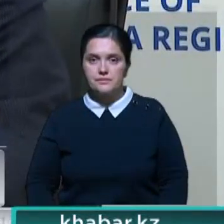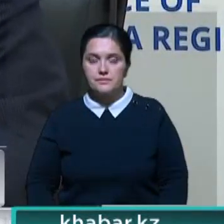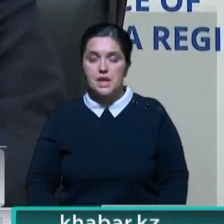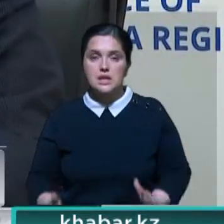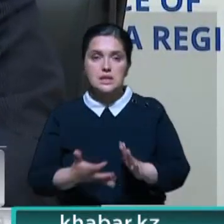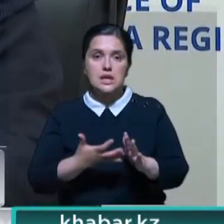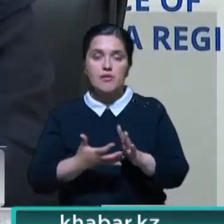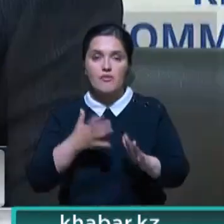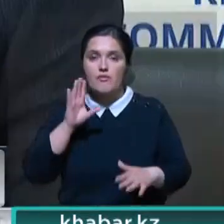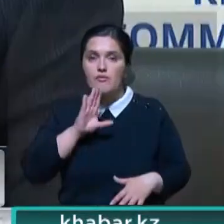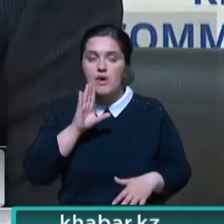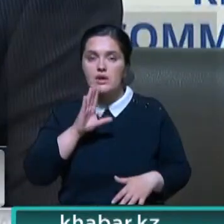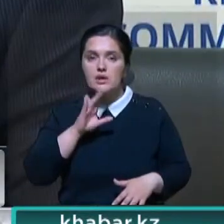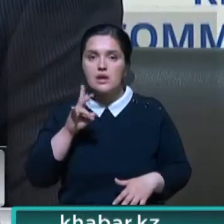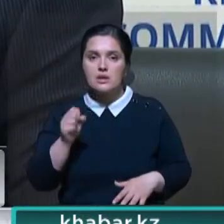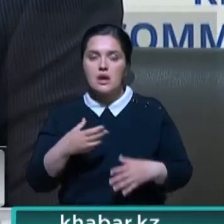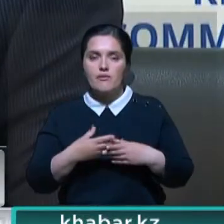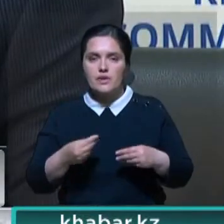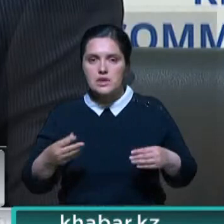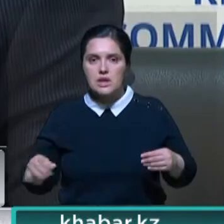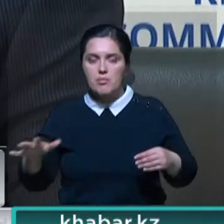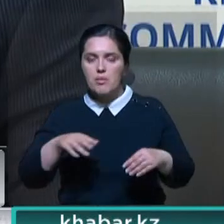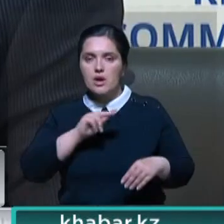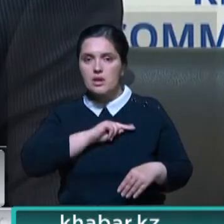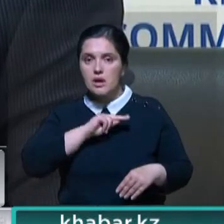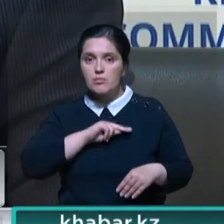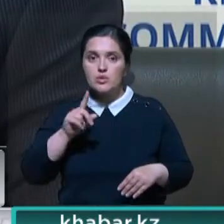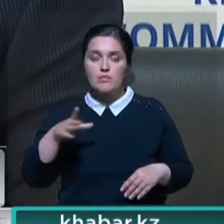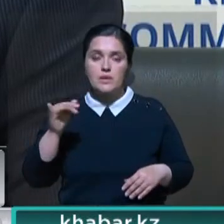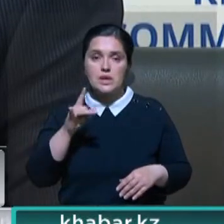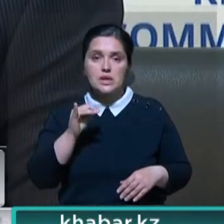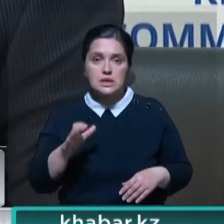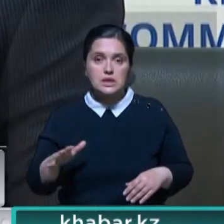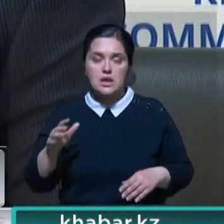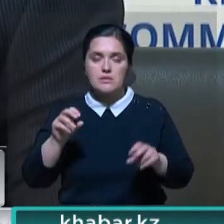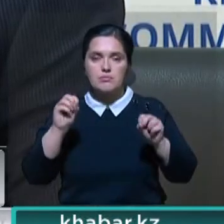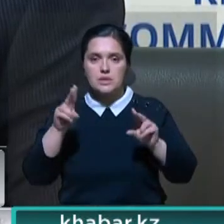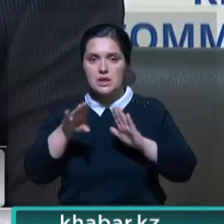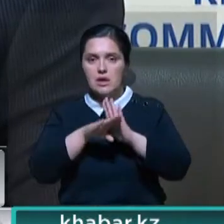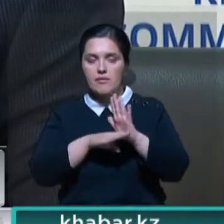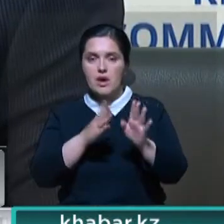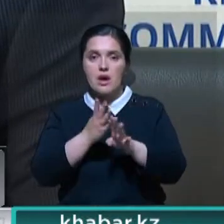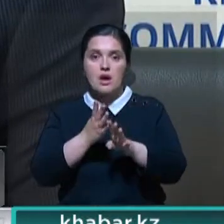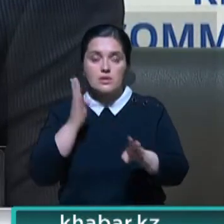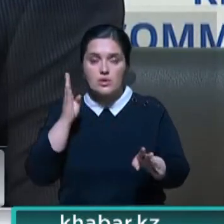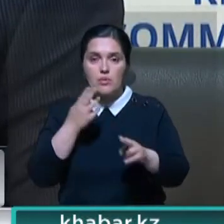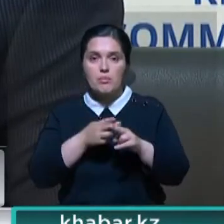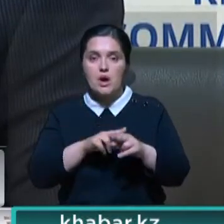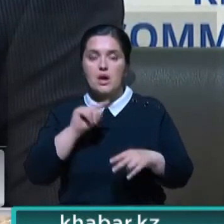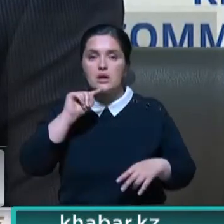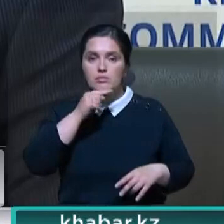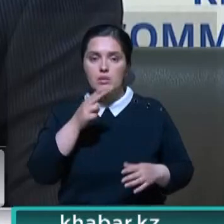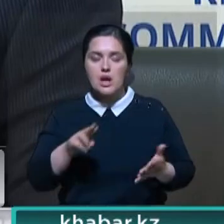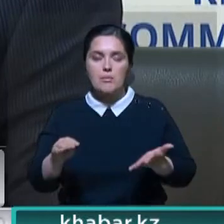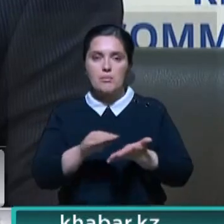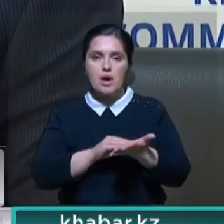Дефицит поливной воды сказался на темпах весенних полевых работ. Чтобы затопить все рисовые поля, разработали специальный график очередности. Кроме того, в целях экономии для